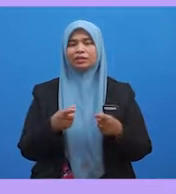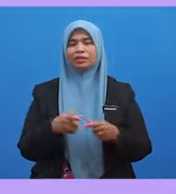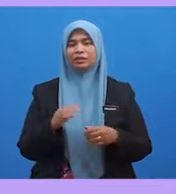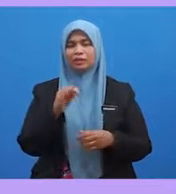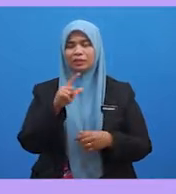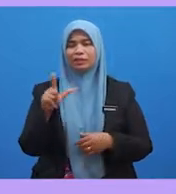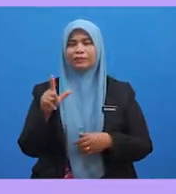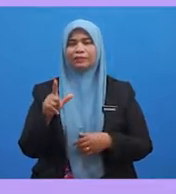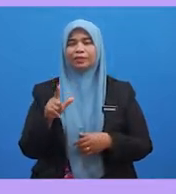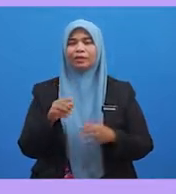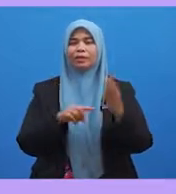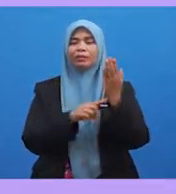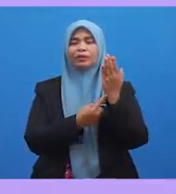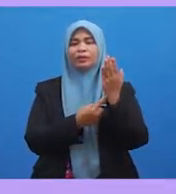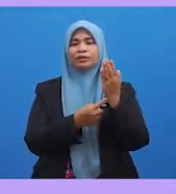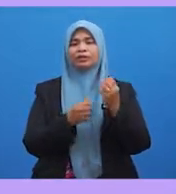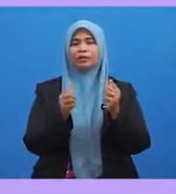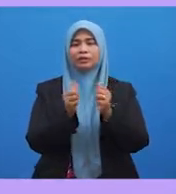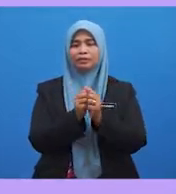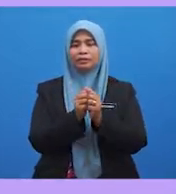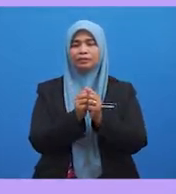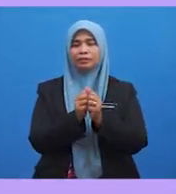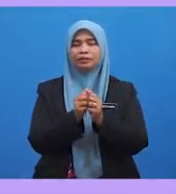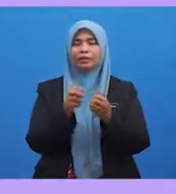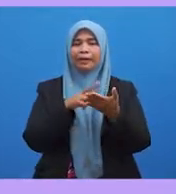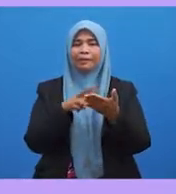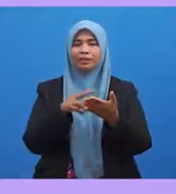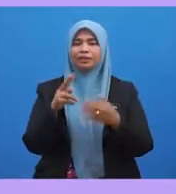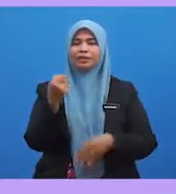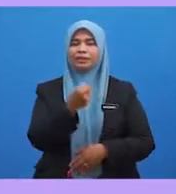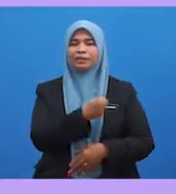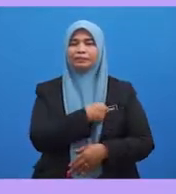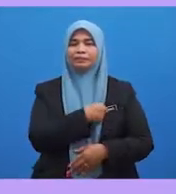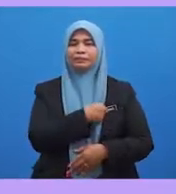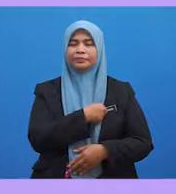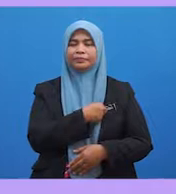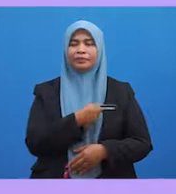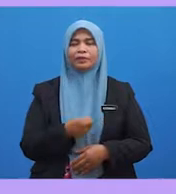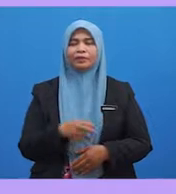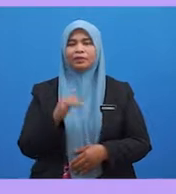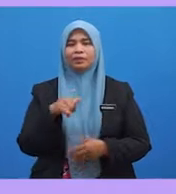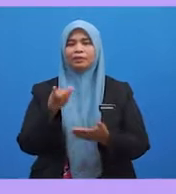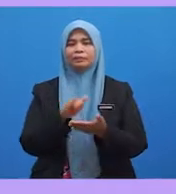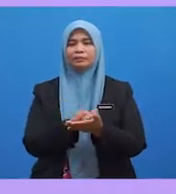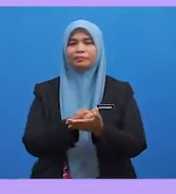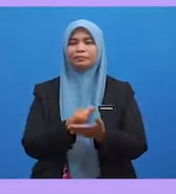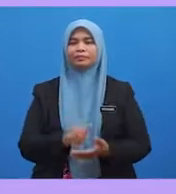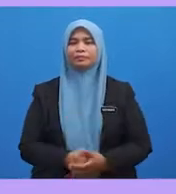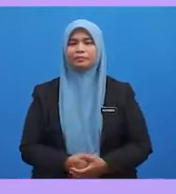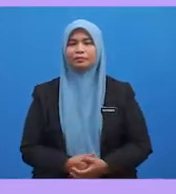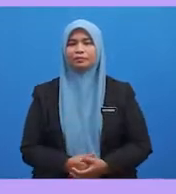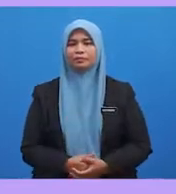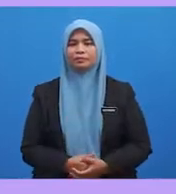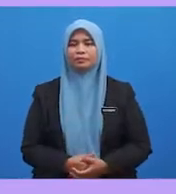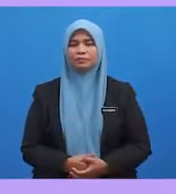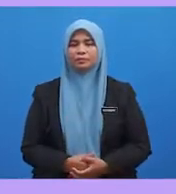Cara kita melaksanakan solat sunat hajat bermula dengan membaca niat, iaitu